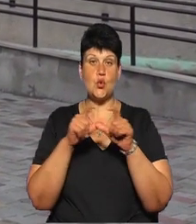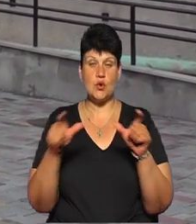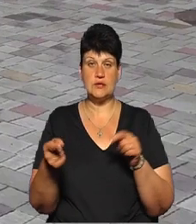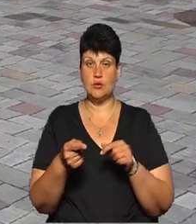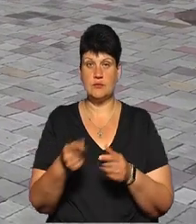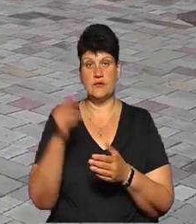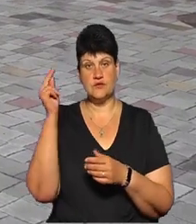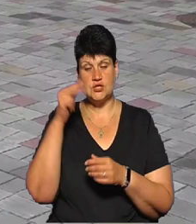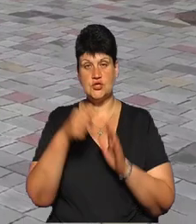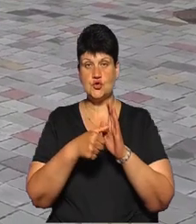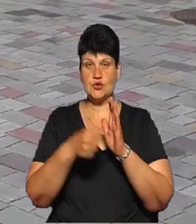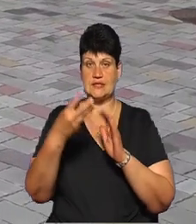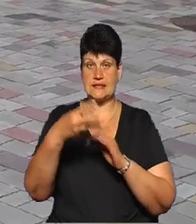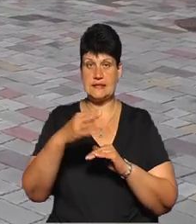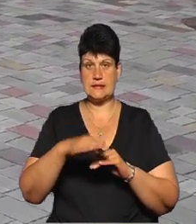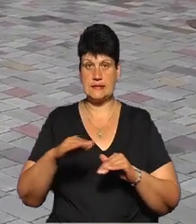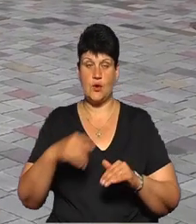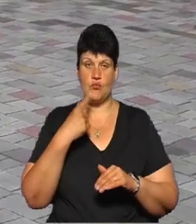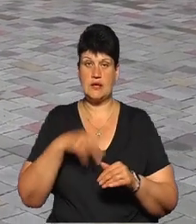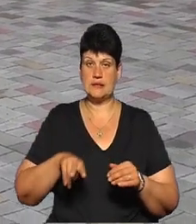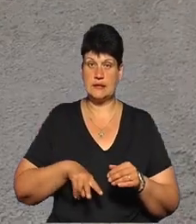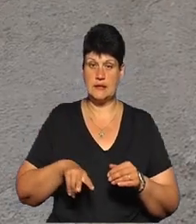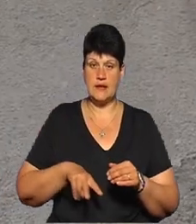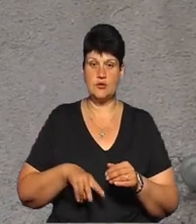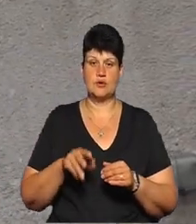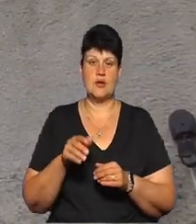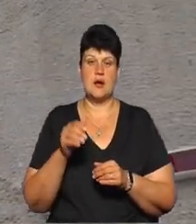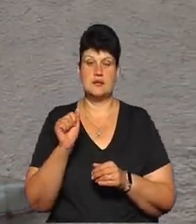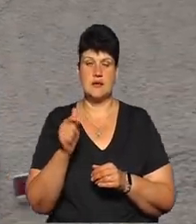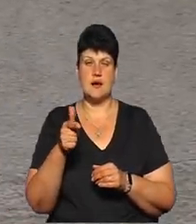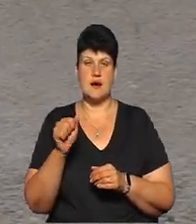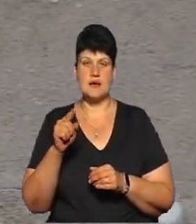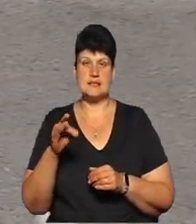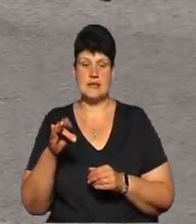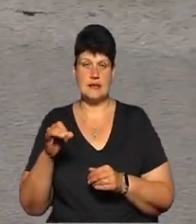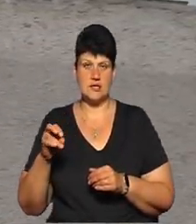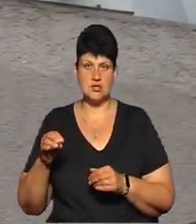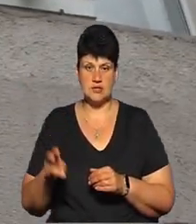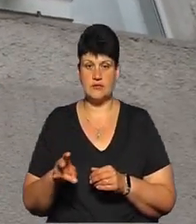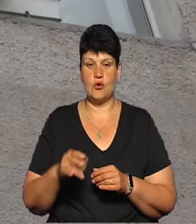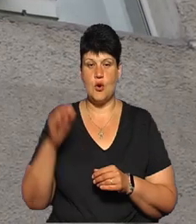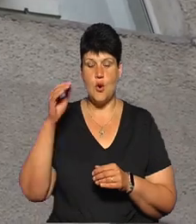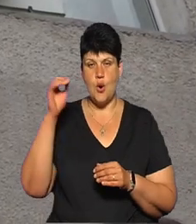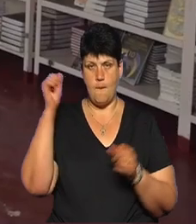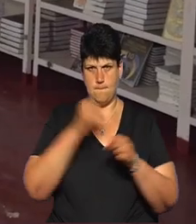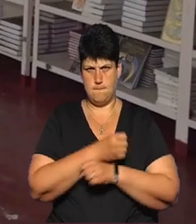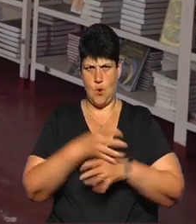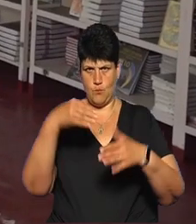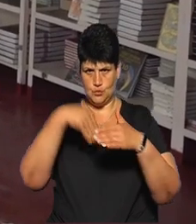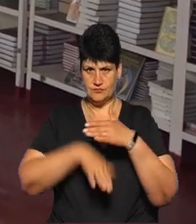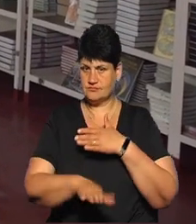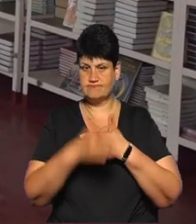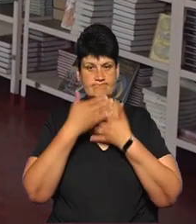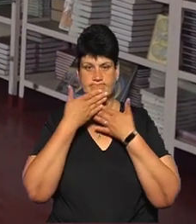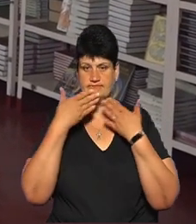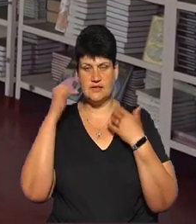навчаються 630 учнів, каже директор Андрій Газелишин. Бомбосховища у навчальному закладі немає. Відтак, укриття вирішили